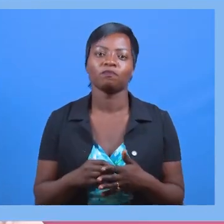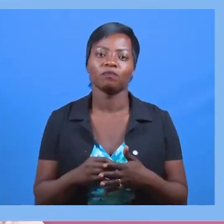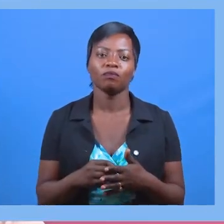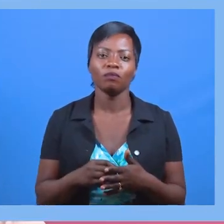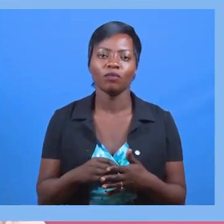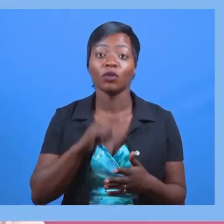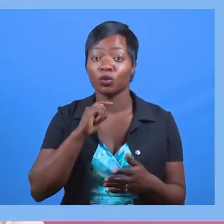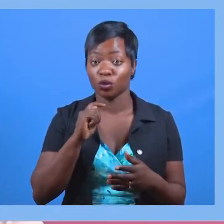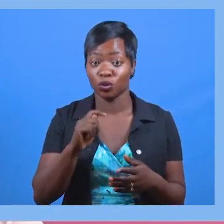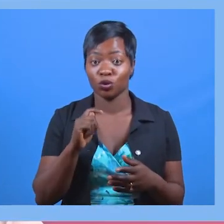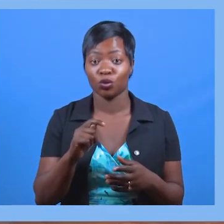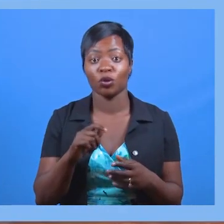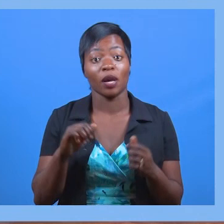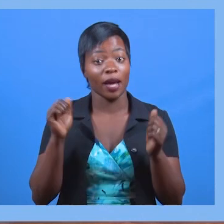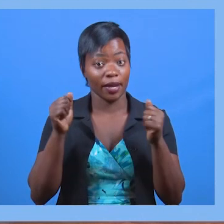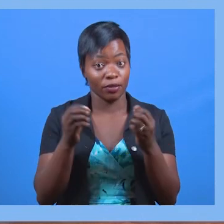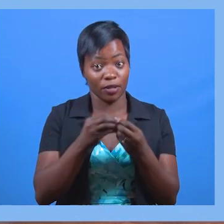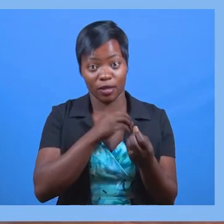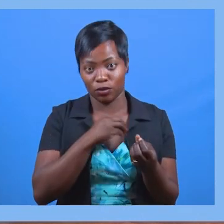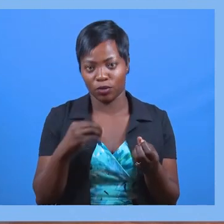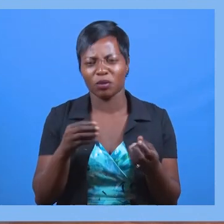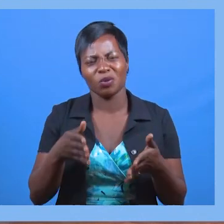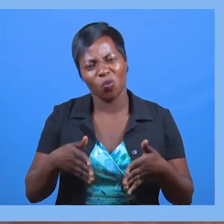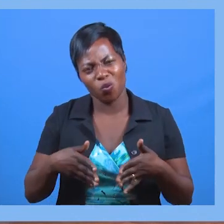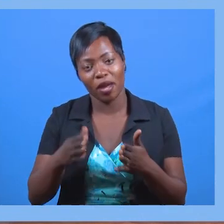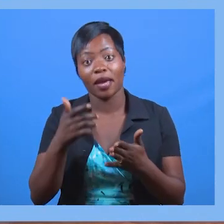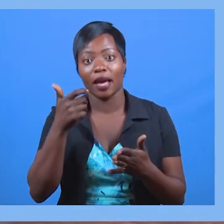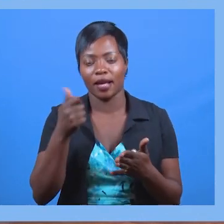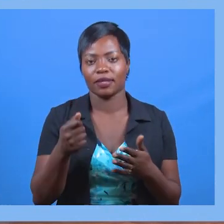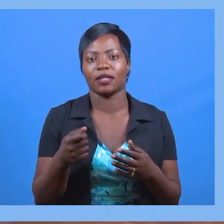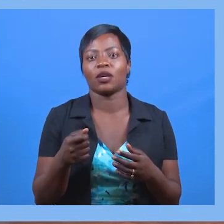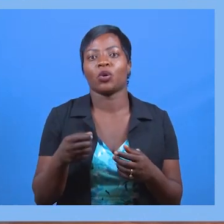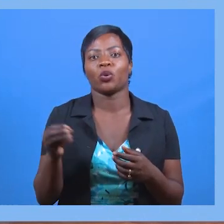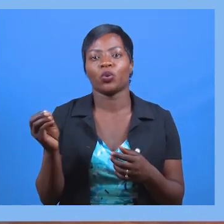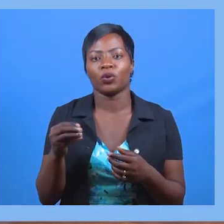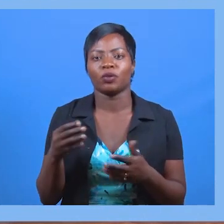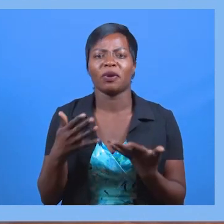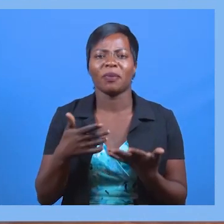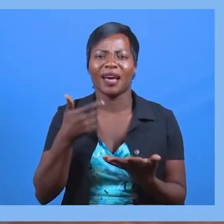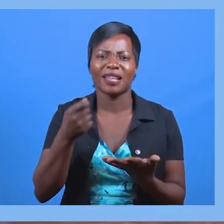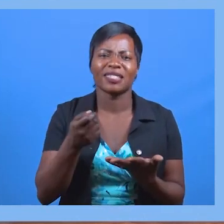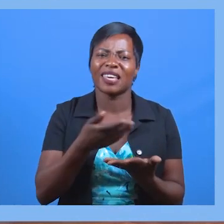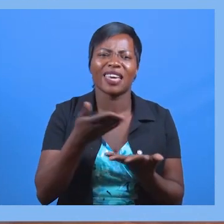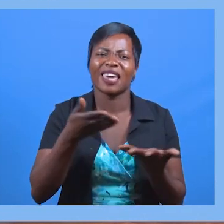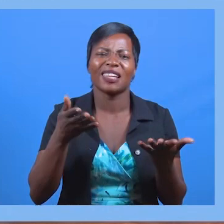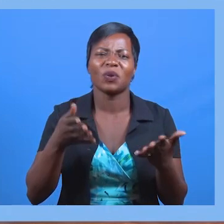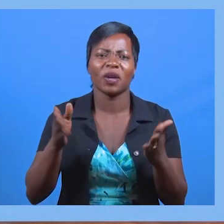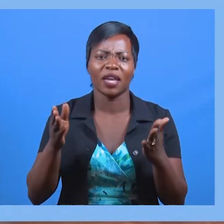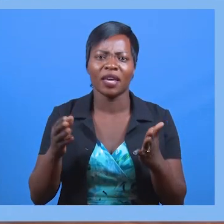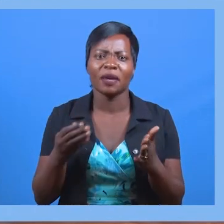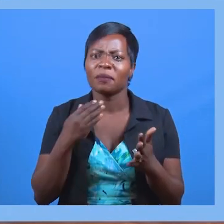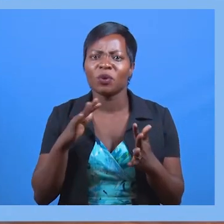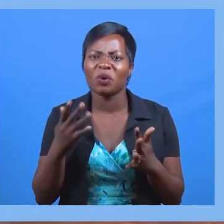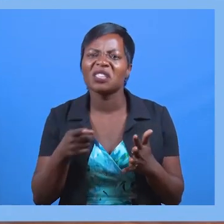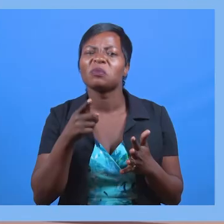Ndinodairana nachiremba kuti zvinoenderana nemabvunziro, nokuti ukazongobvunzawo munhu uchiti saka zvamauya kudai